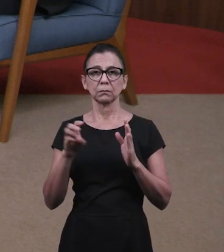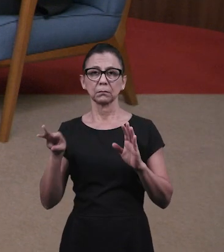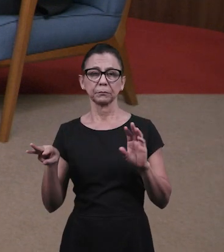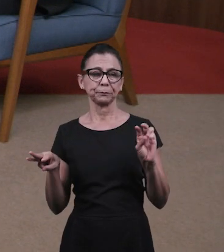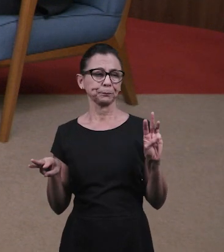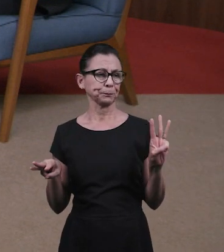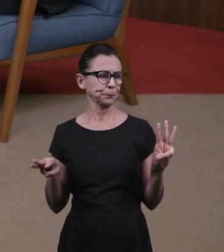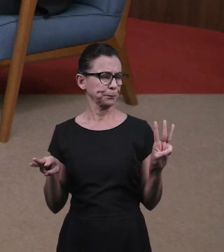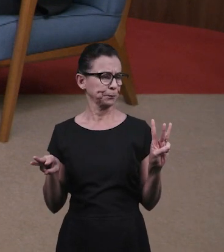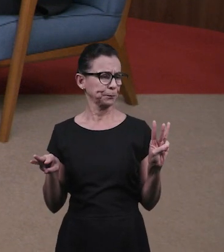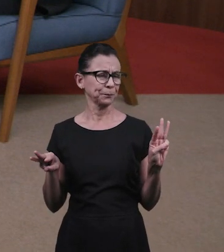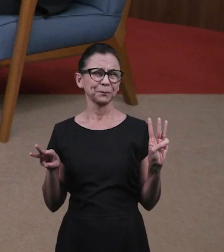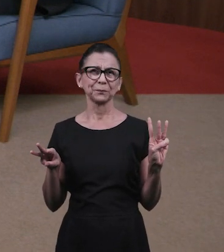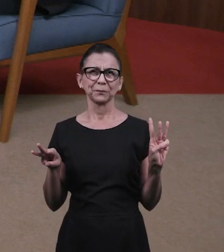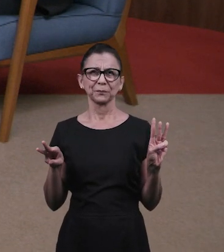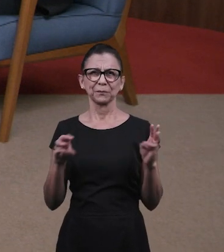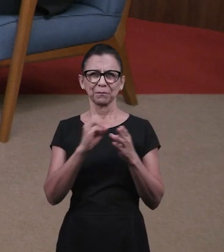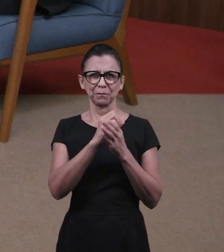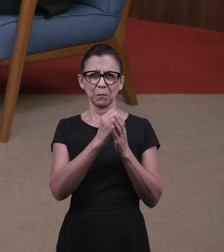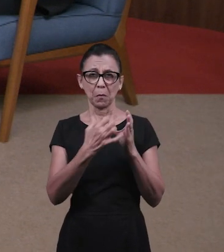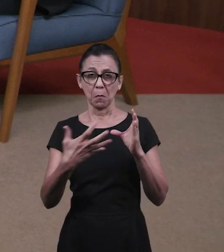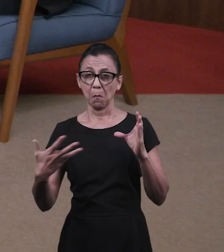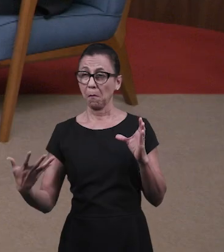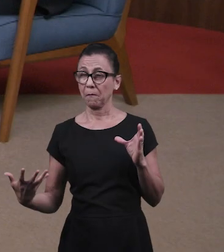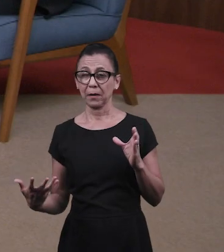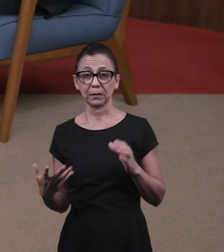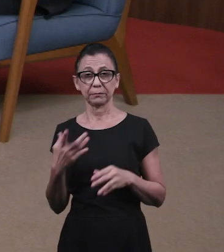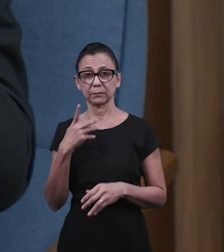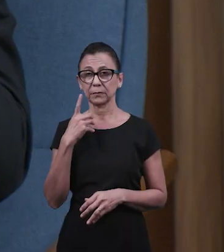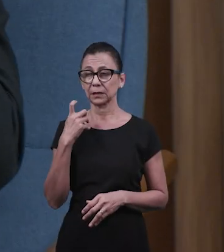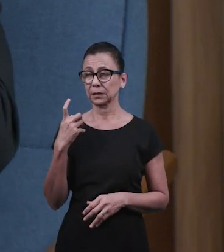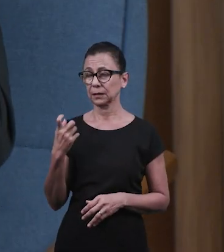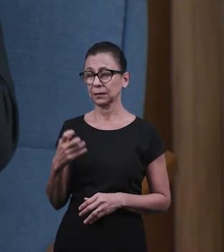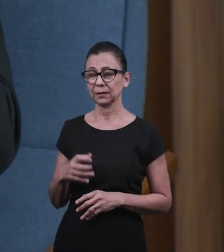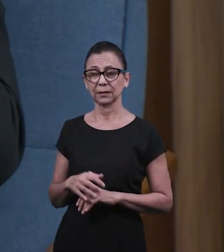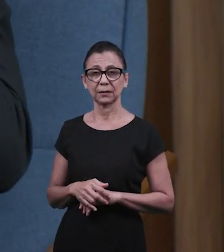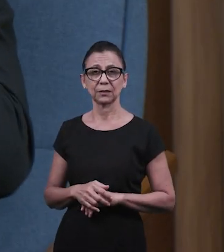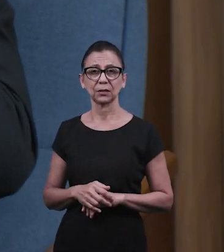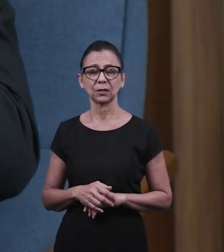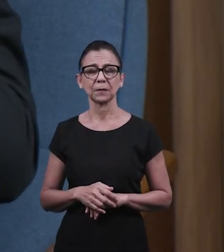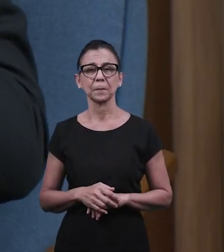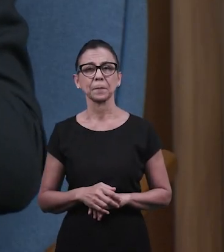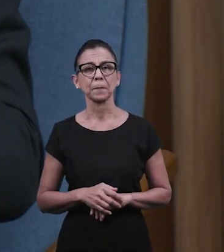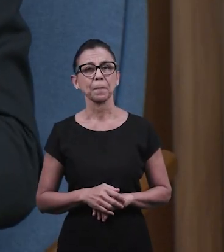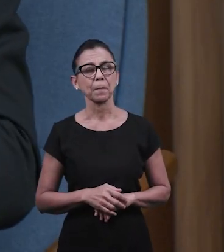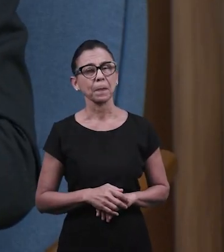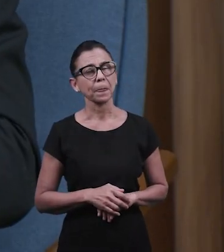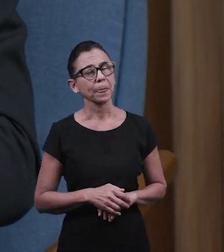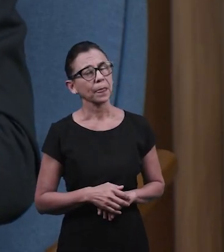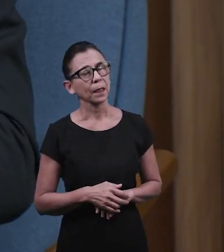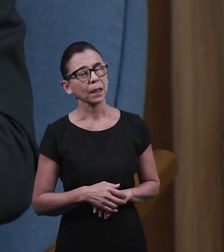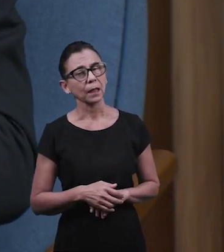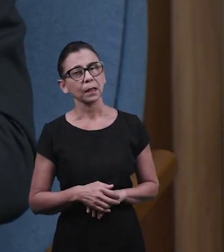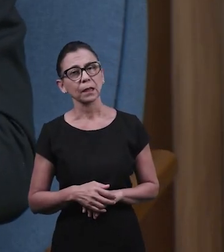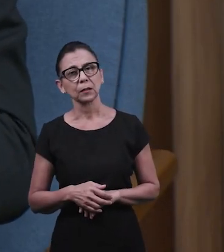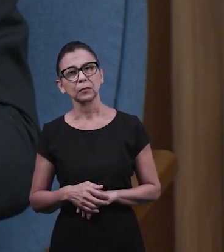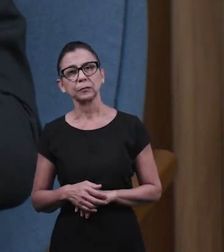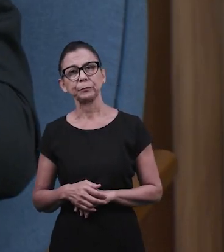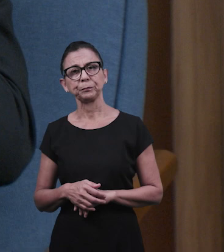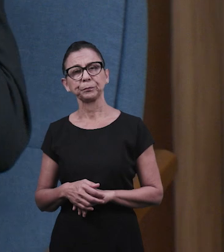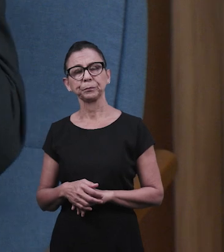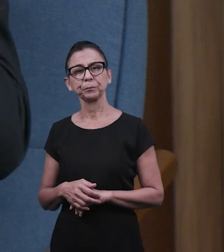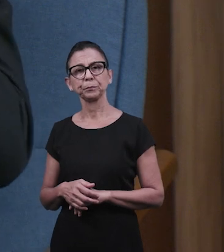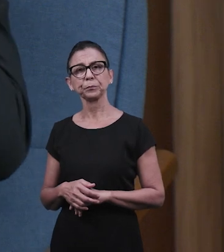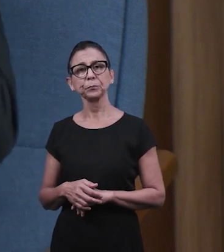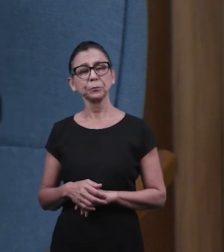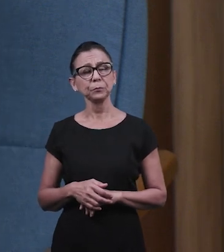y a des divers aspects intéressants dans cette parabole. Qu'est-ce que vous pouvez donc nous apporter ici comme un